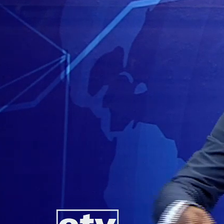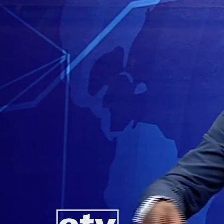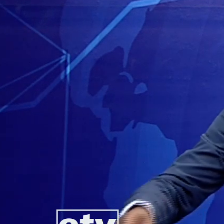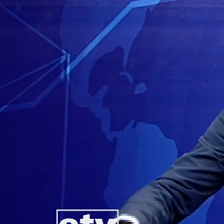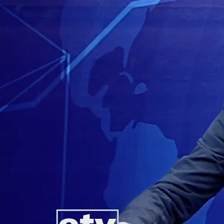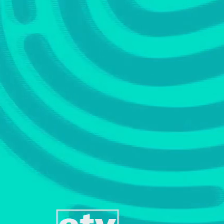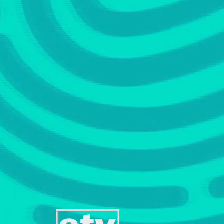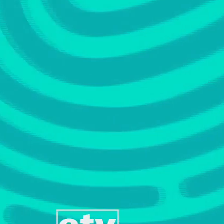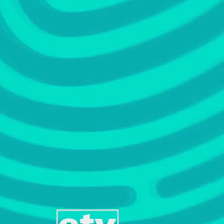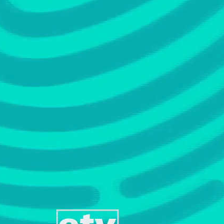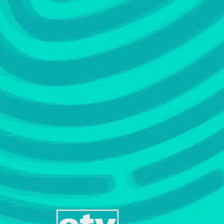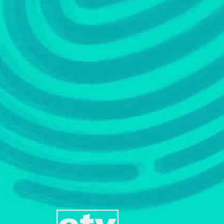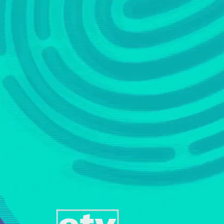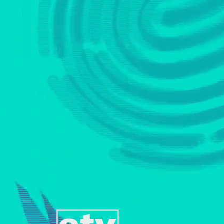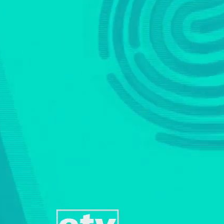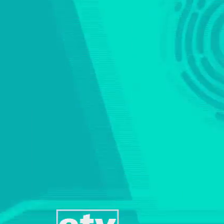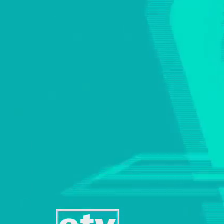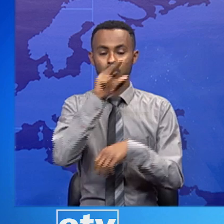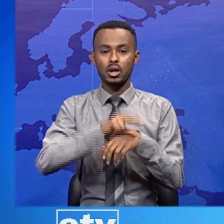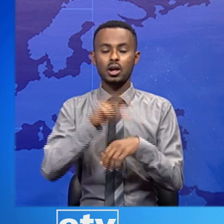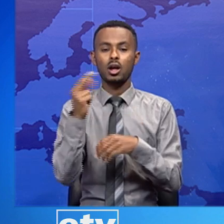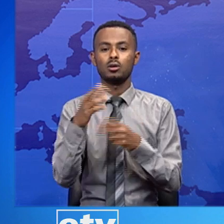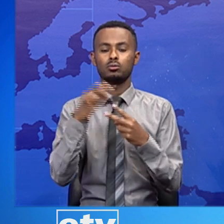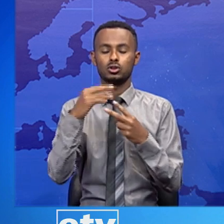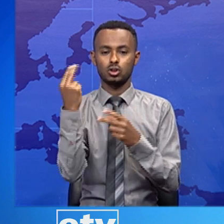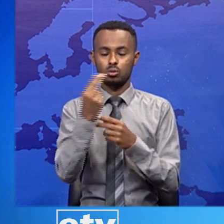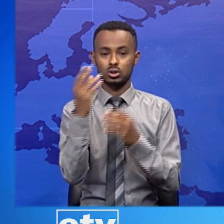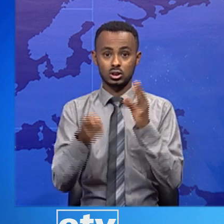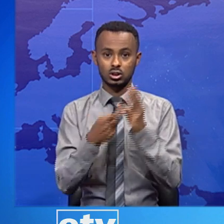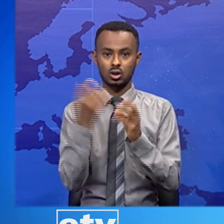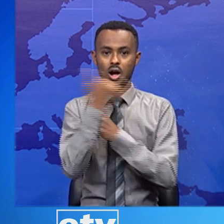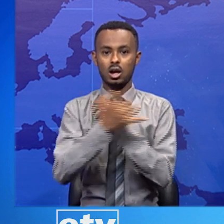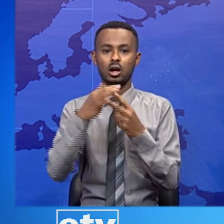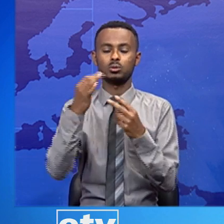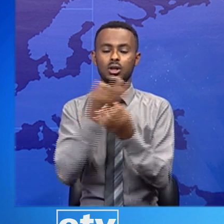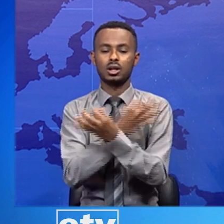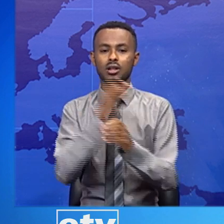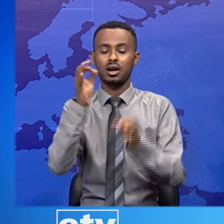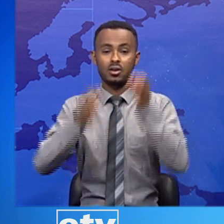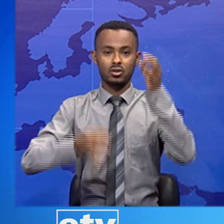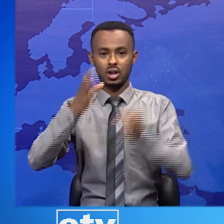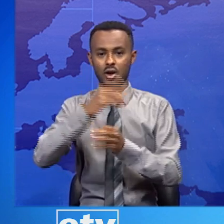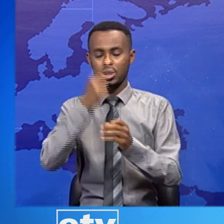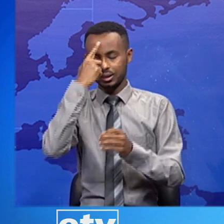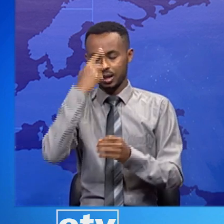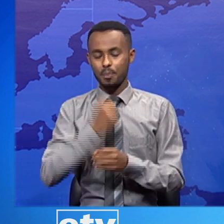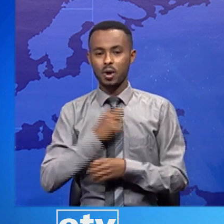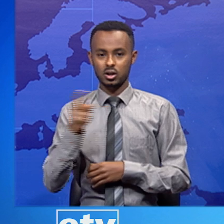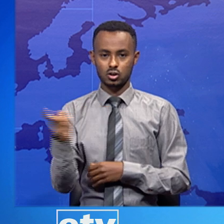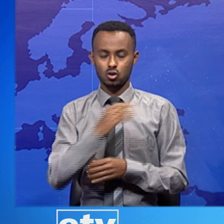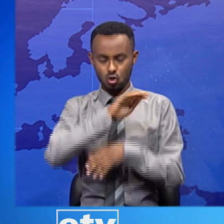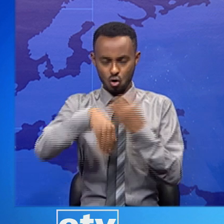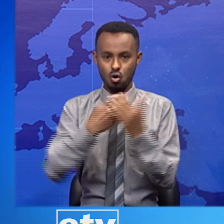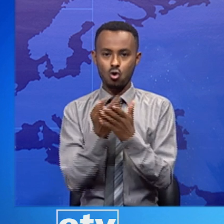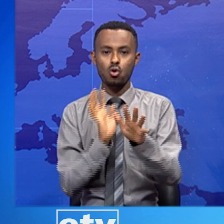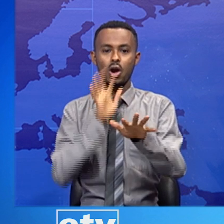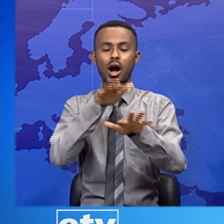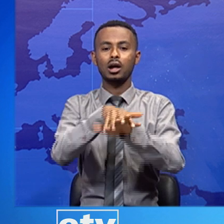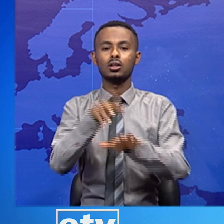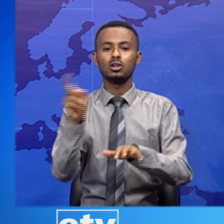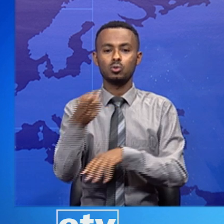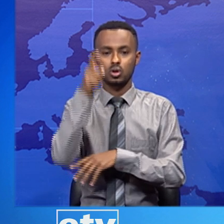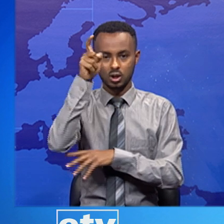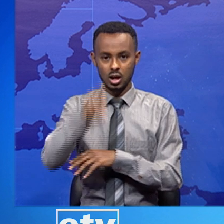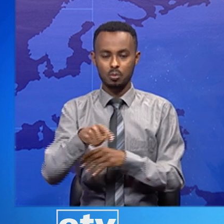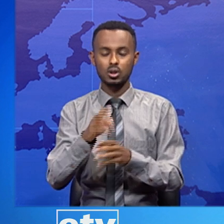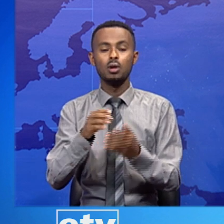ገልጻን የራይ ምርጫ ቦርድ 6ኛው ሀገራዊ ምርጫው ሀገራዊ ፍትሃዊና ተአማኒና አካታች ሙሉ